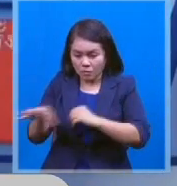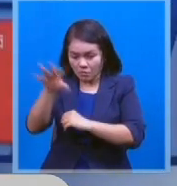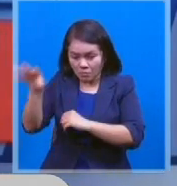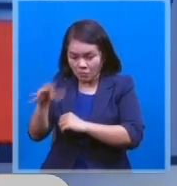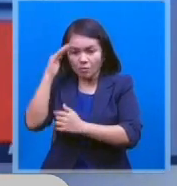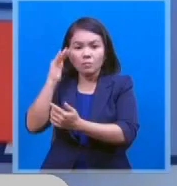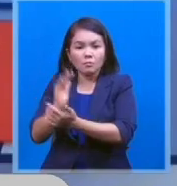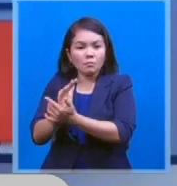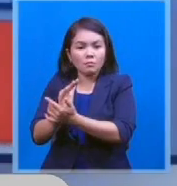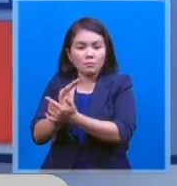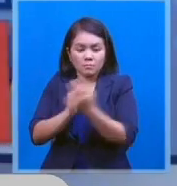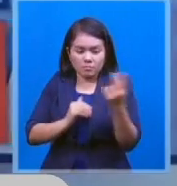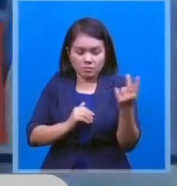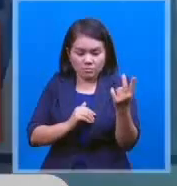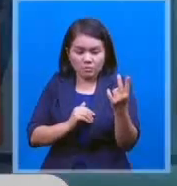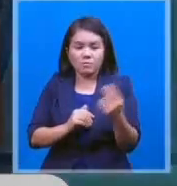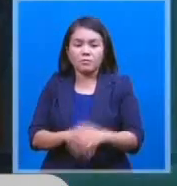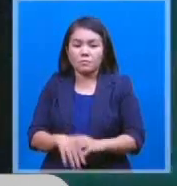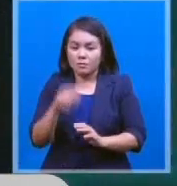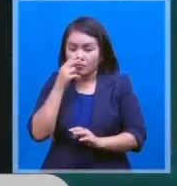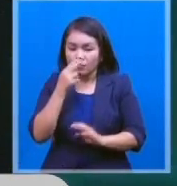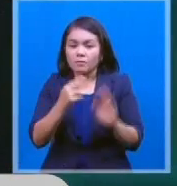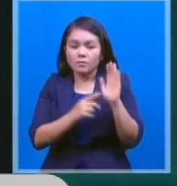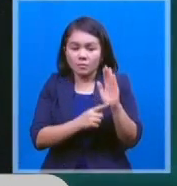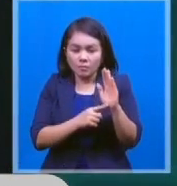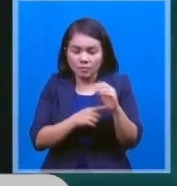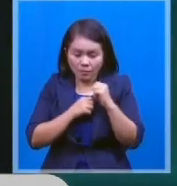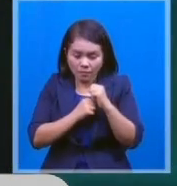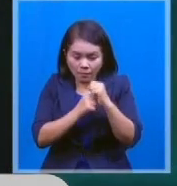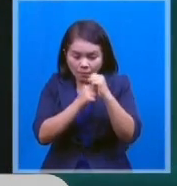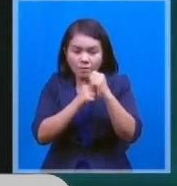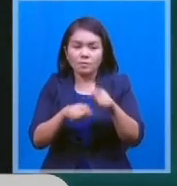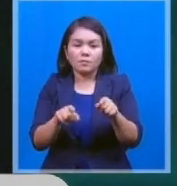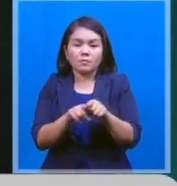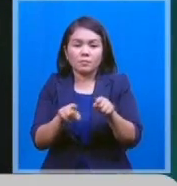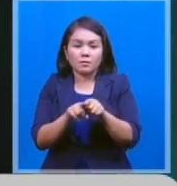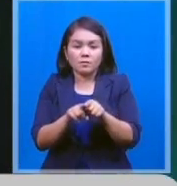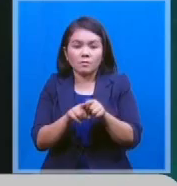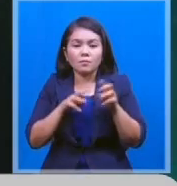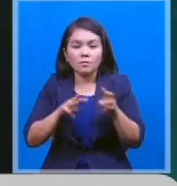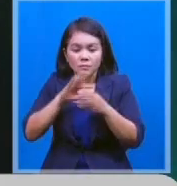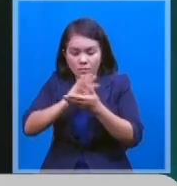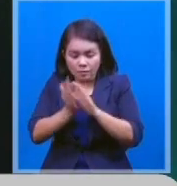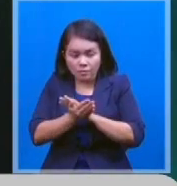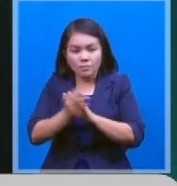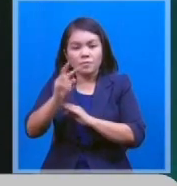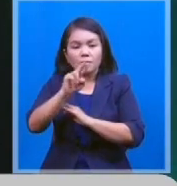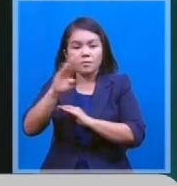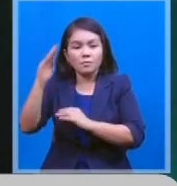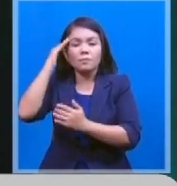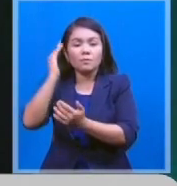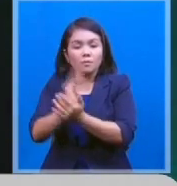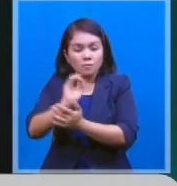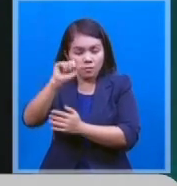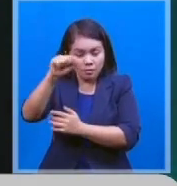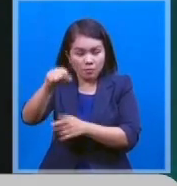ช่ค่ะก็นี่แหละเป็นอีกสิ่งหนึ่งนะคะที่เราพยายามที่จะเดินหน้าในการปฏิรูปตำรวจเพราะว่าในช่วงที่ผ่านมาก็จะมี